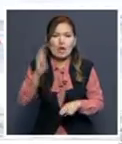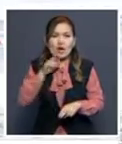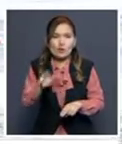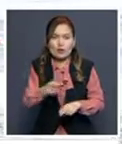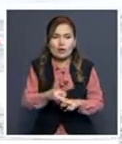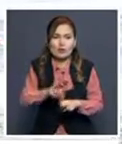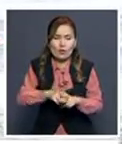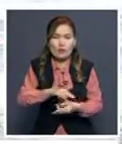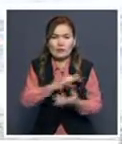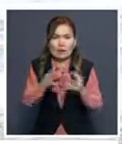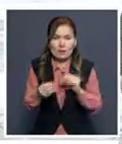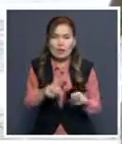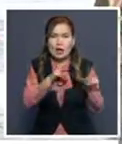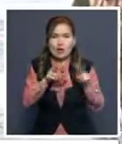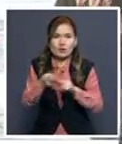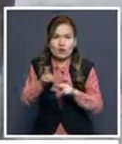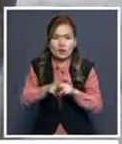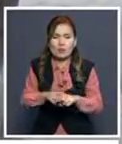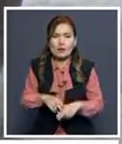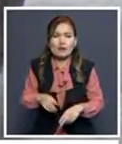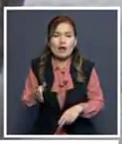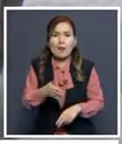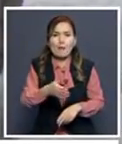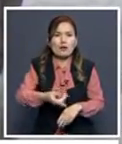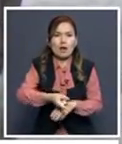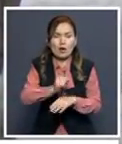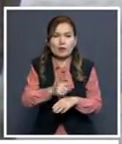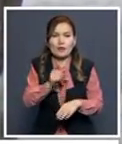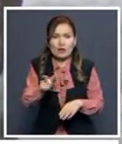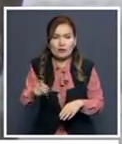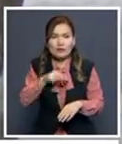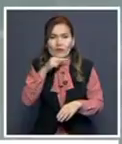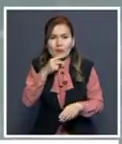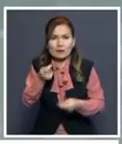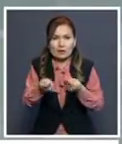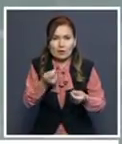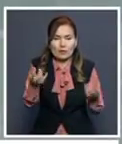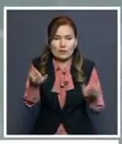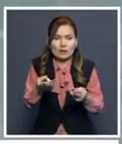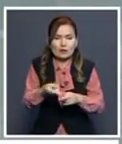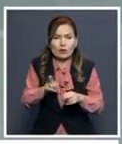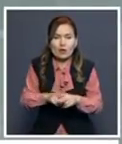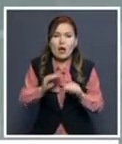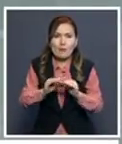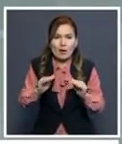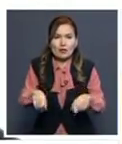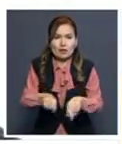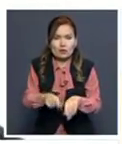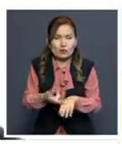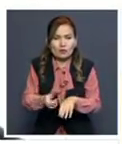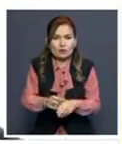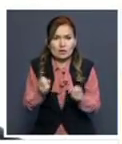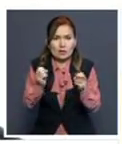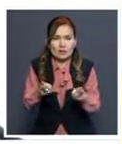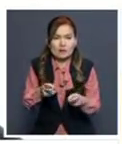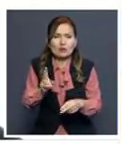жатыр. Құтқарушылар жақын маңда тұратындарды абай болуға шақырды. Әсіресе бұл кез сырғанақ тебем деген балалар үшін қауіпті.